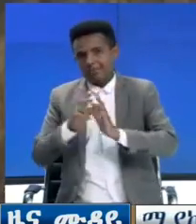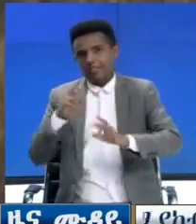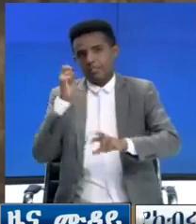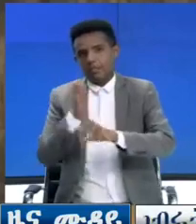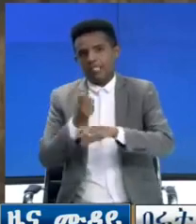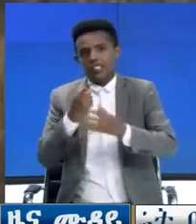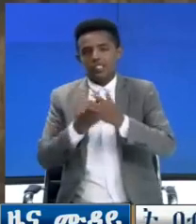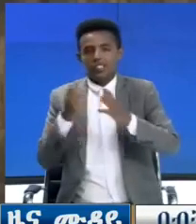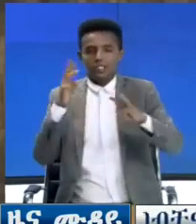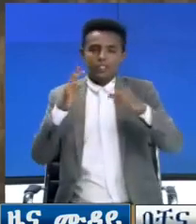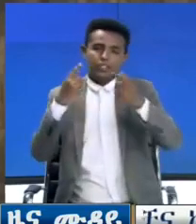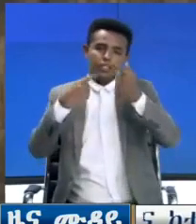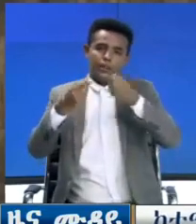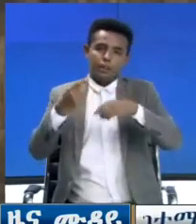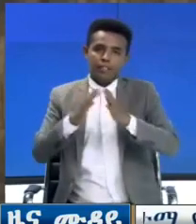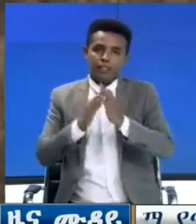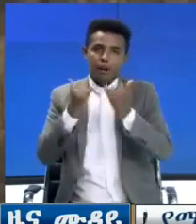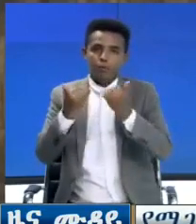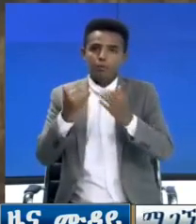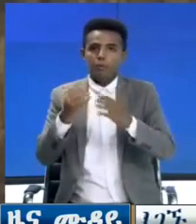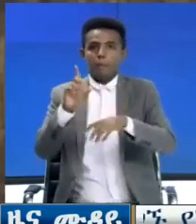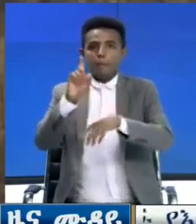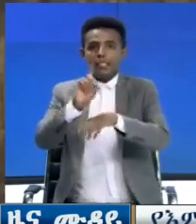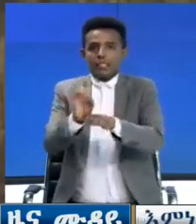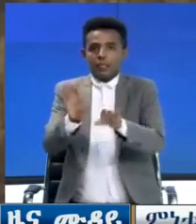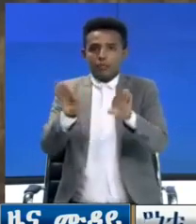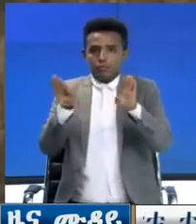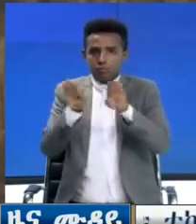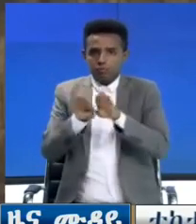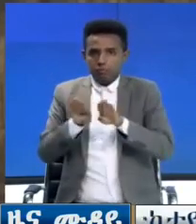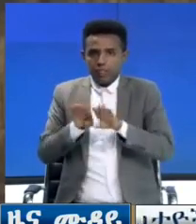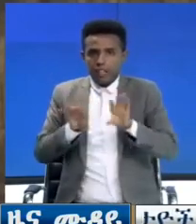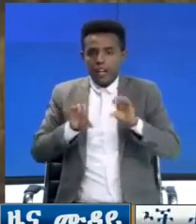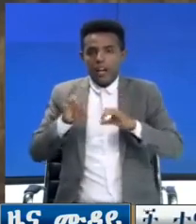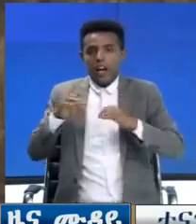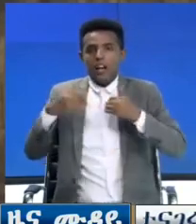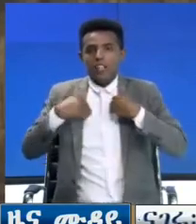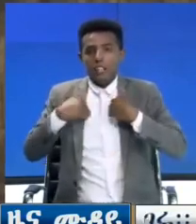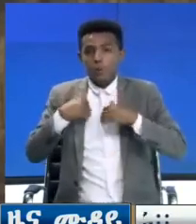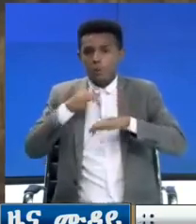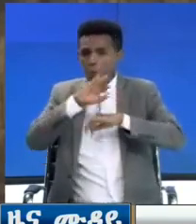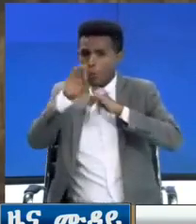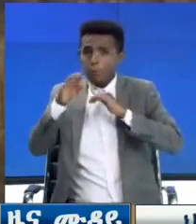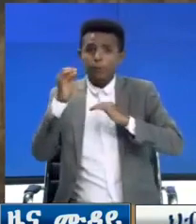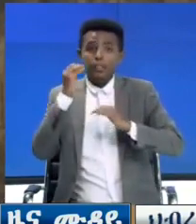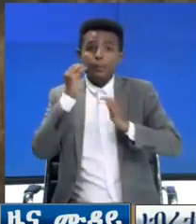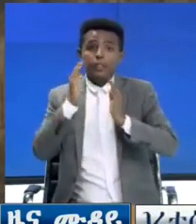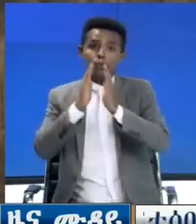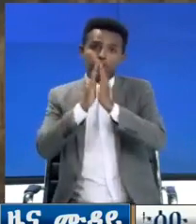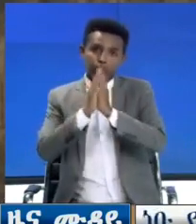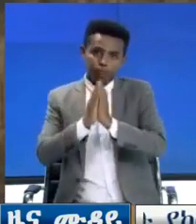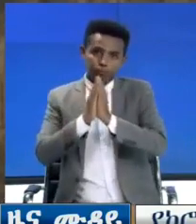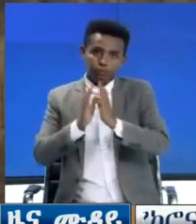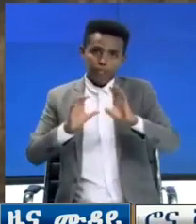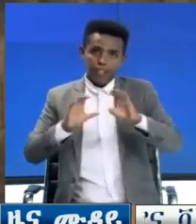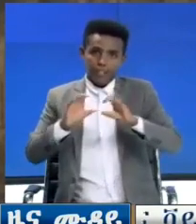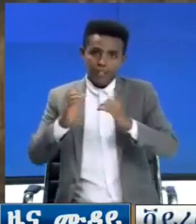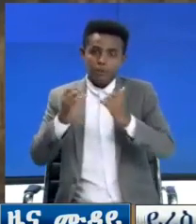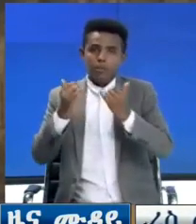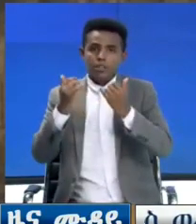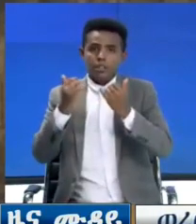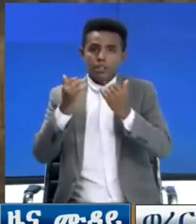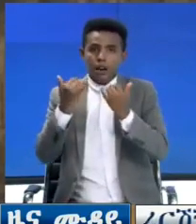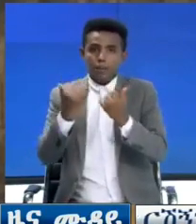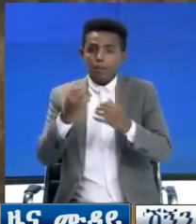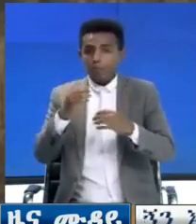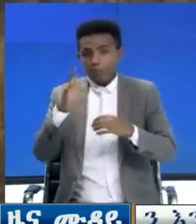ያንን አናደርግ። ኦልሬዲ አሁን መስጊዶች ተዘግተዋል። የምንሰግድ በየቤታችን ነው የምንሰግደው። በአጋጣሚ ደግሞ ያው በሽታው እያገረሸ ከመጣና